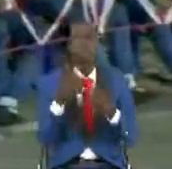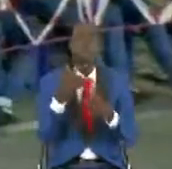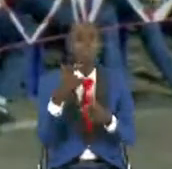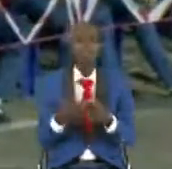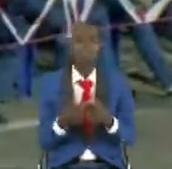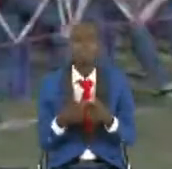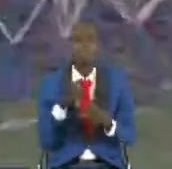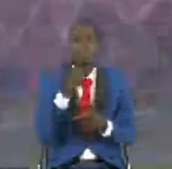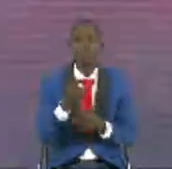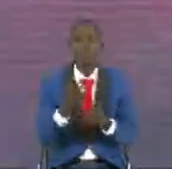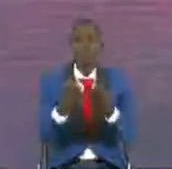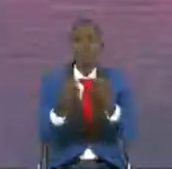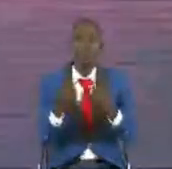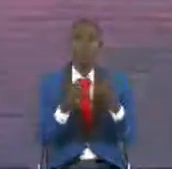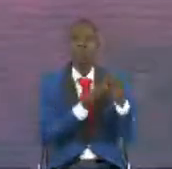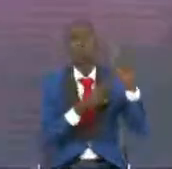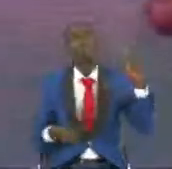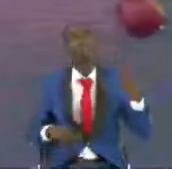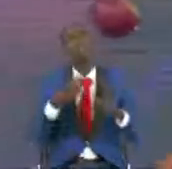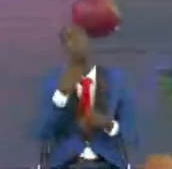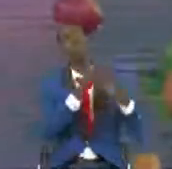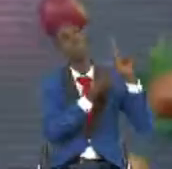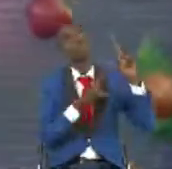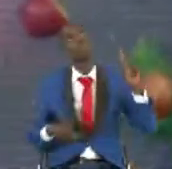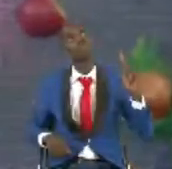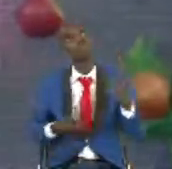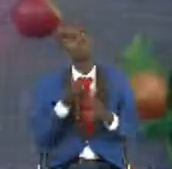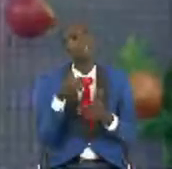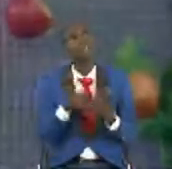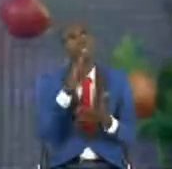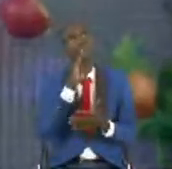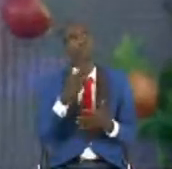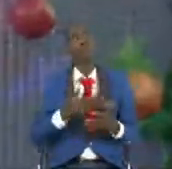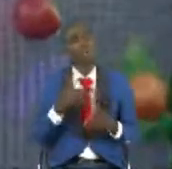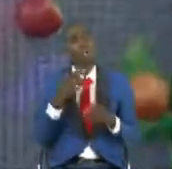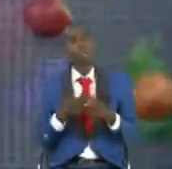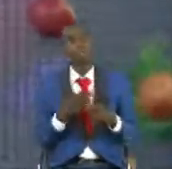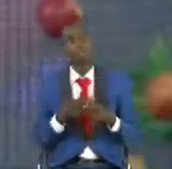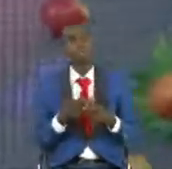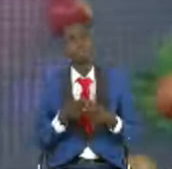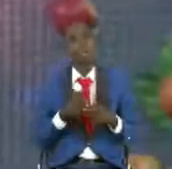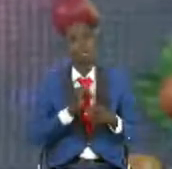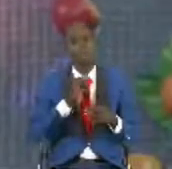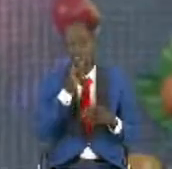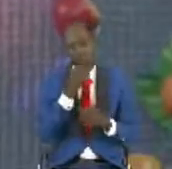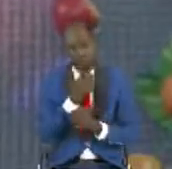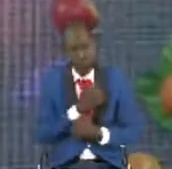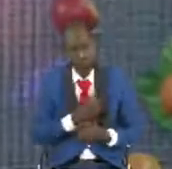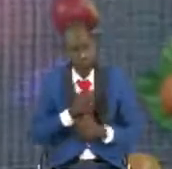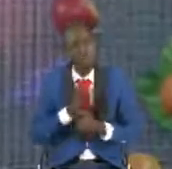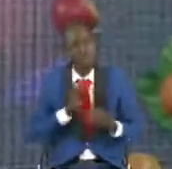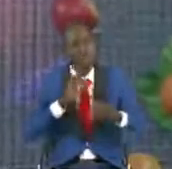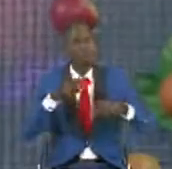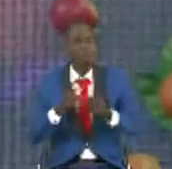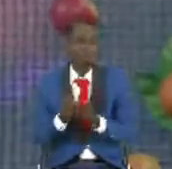Et tu viendras au Seigneur. Et tu diras, Seigneur, voici mon nom, je suis désolé, je me suis égaré, je suis